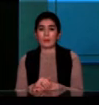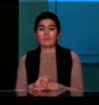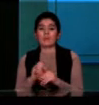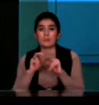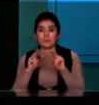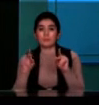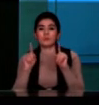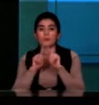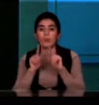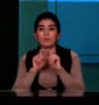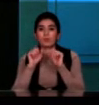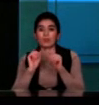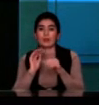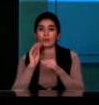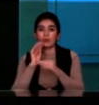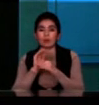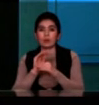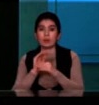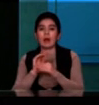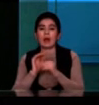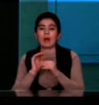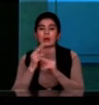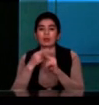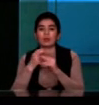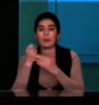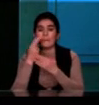Также можно добавить атрибут bottom.